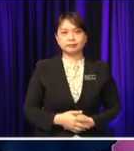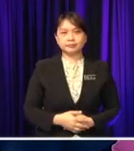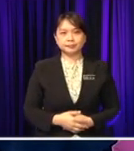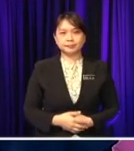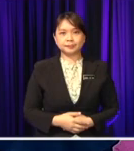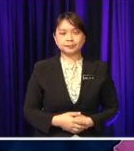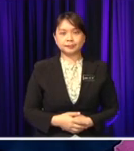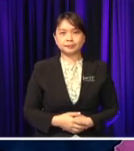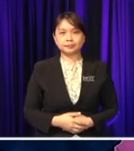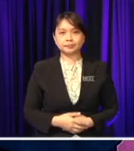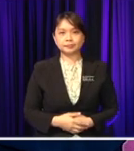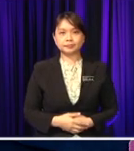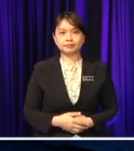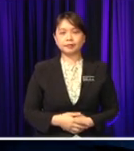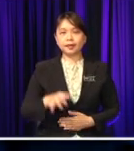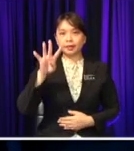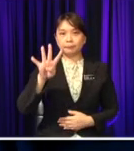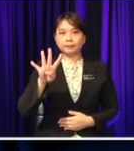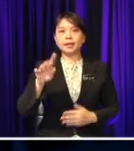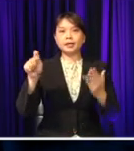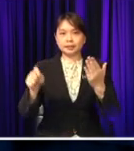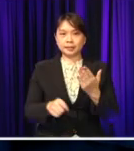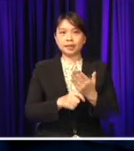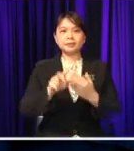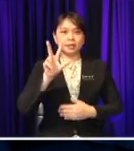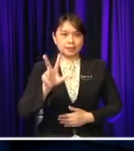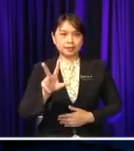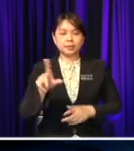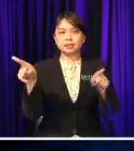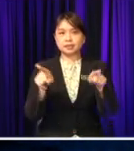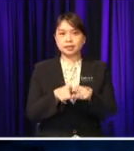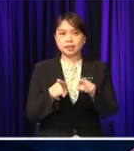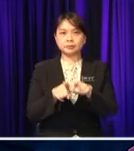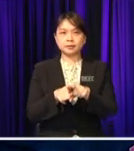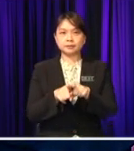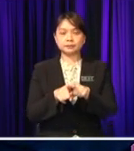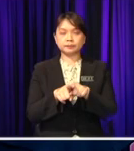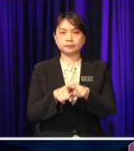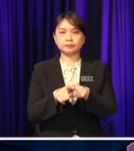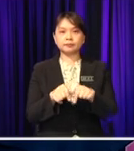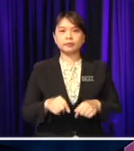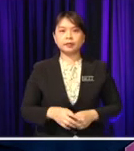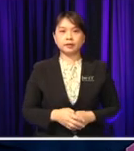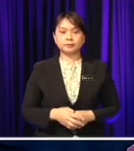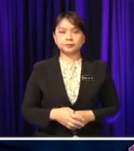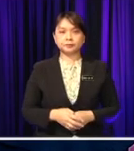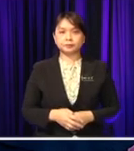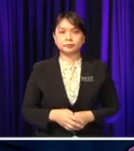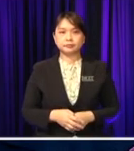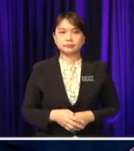4 + 3 = 4 + 3 = oke